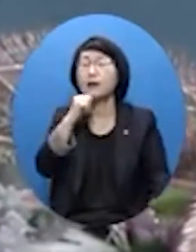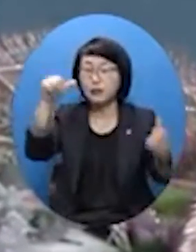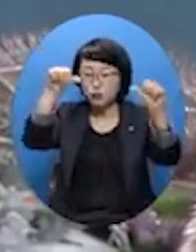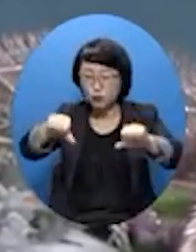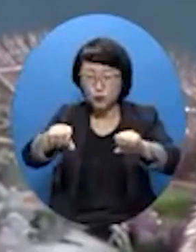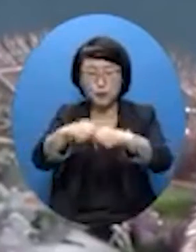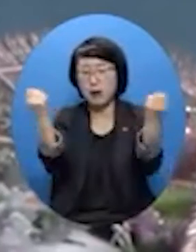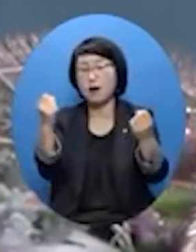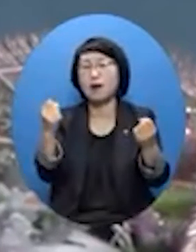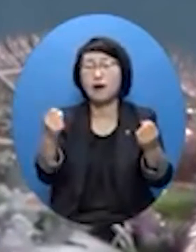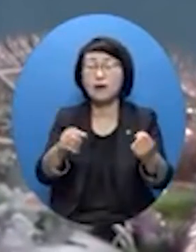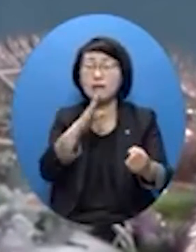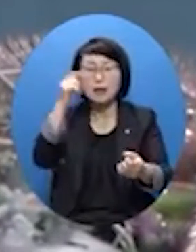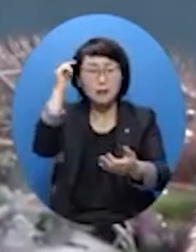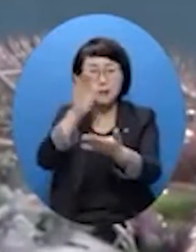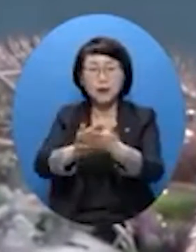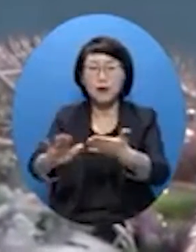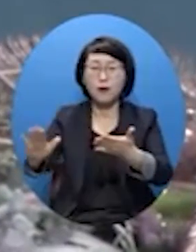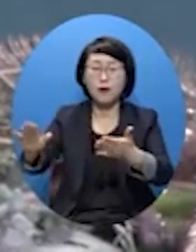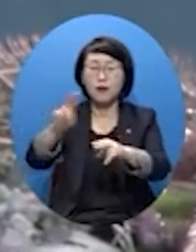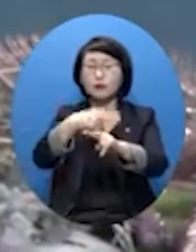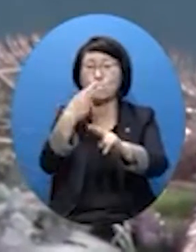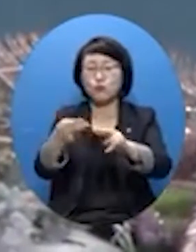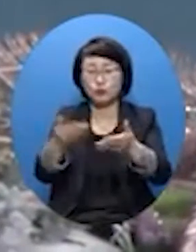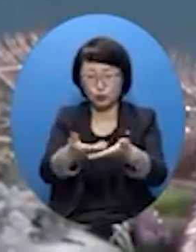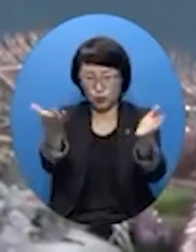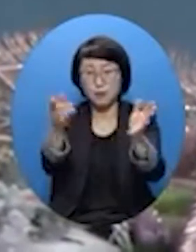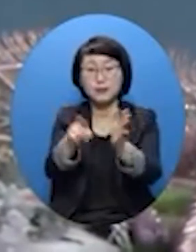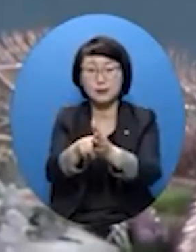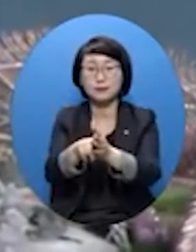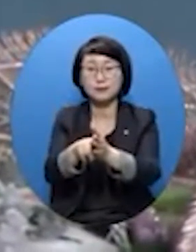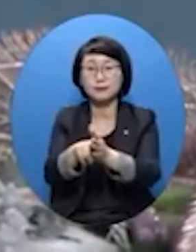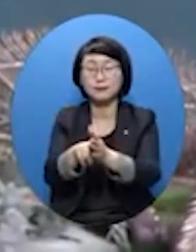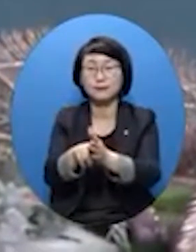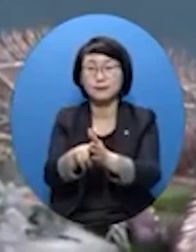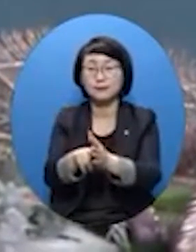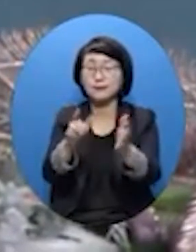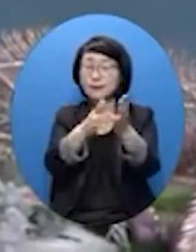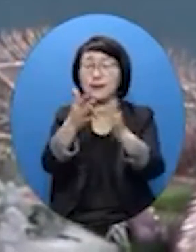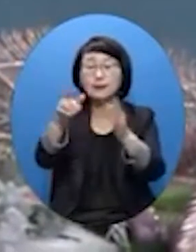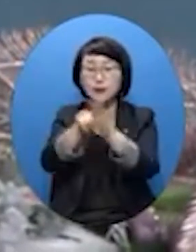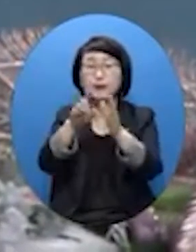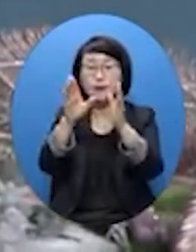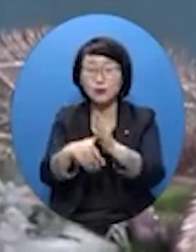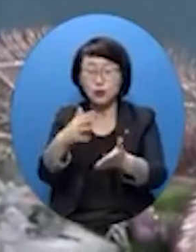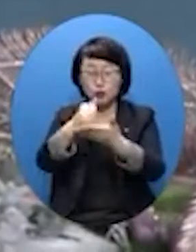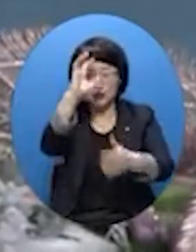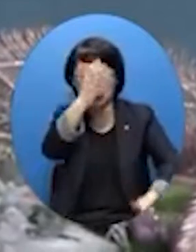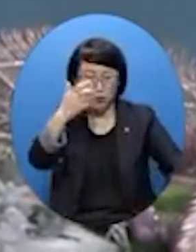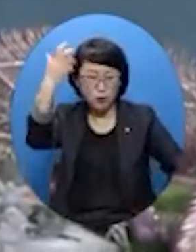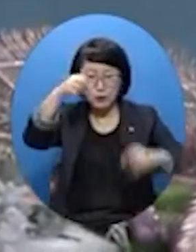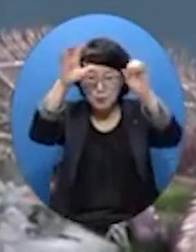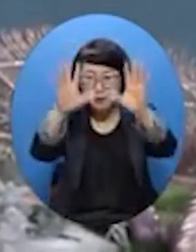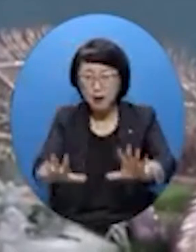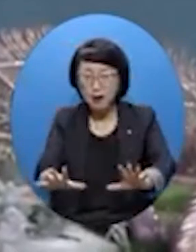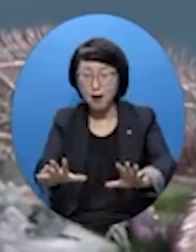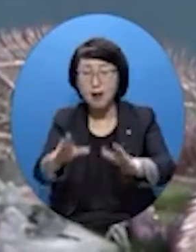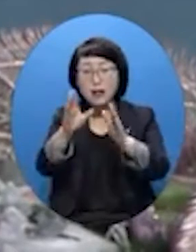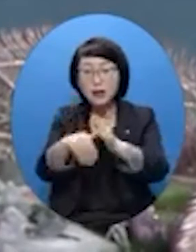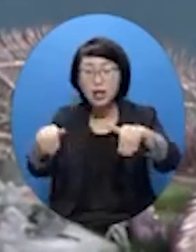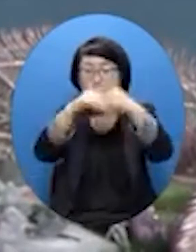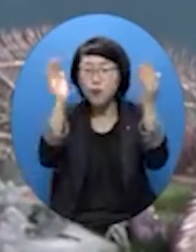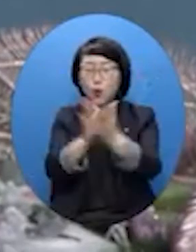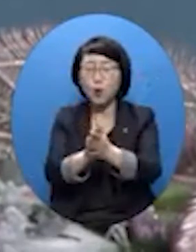것입니다. 참된 자유와 평안함을 선물로 주신 것입니다. 예수를 믿을 때 주의 성령이 임하고 주의 성령이 임할 때 우리는